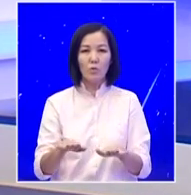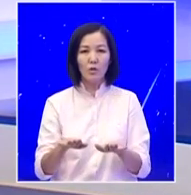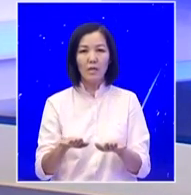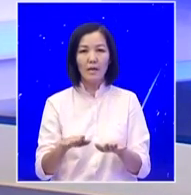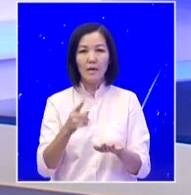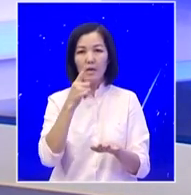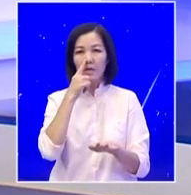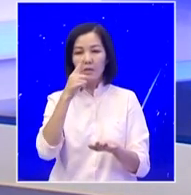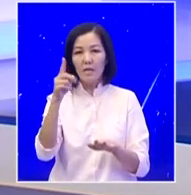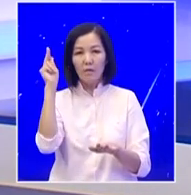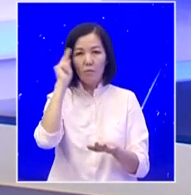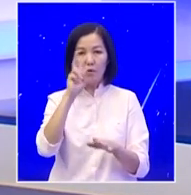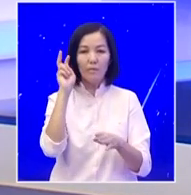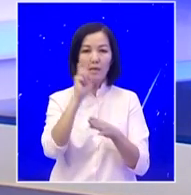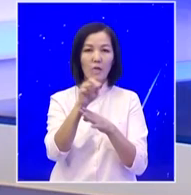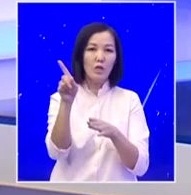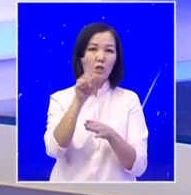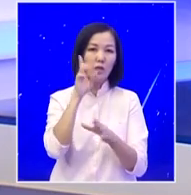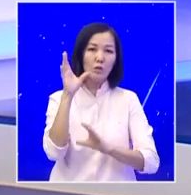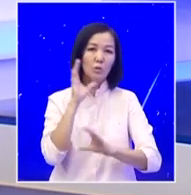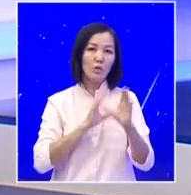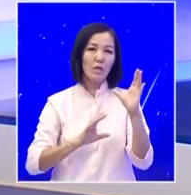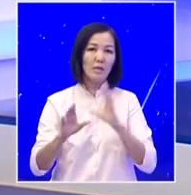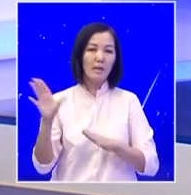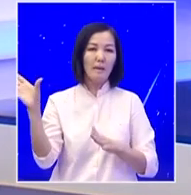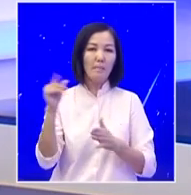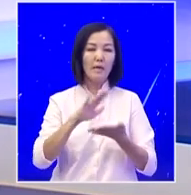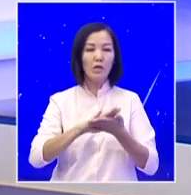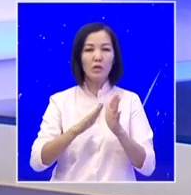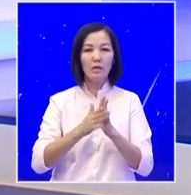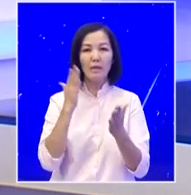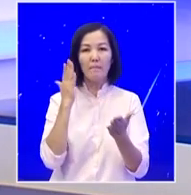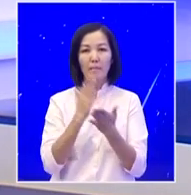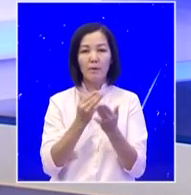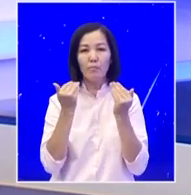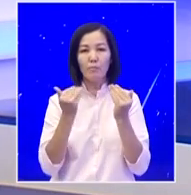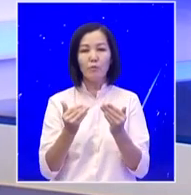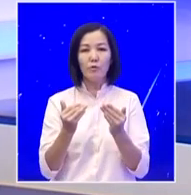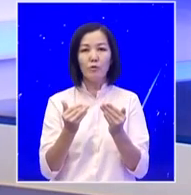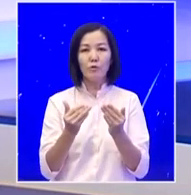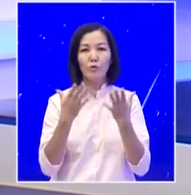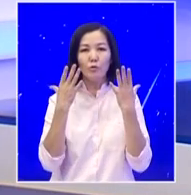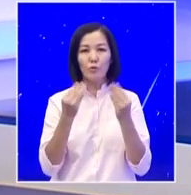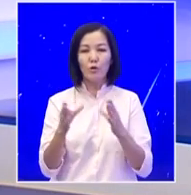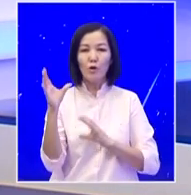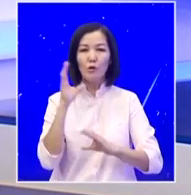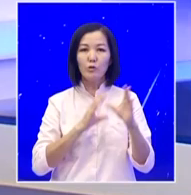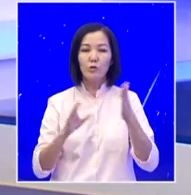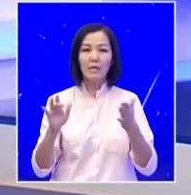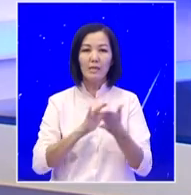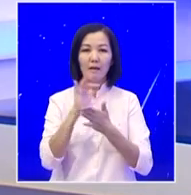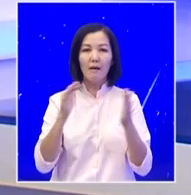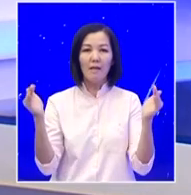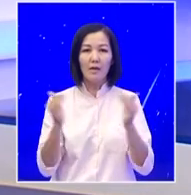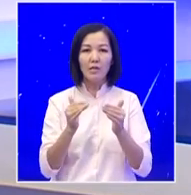орындық. Шалғайдан оқимын деп келген жас үшін мұнда қажеттінің бәрі жасалған. Бүгін сәрсенбінің сәтінде студенттер қалашығының